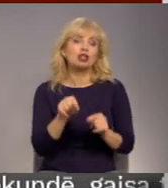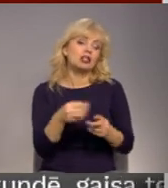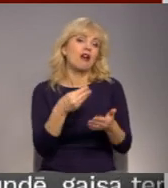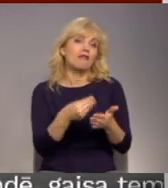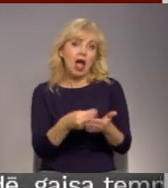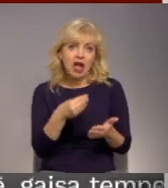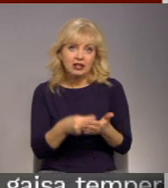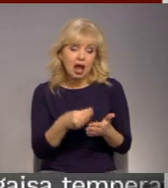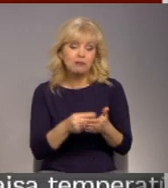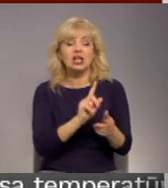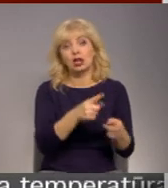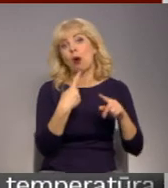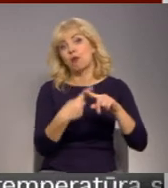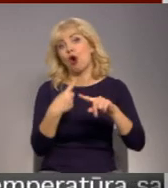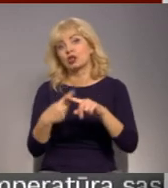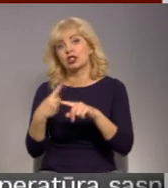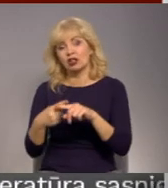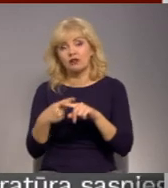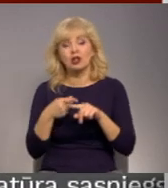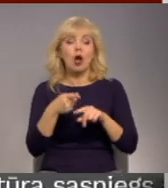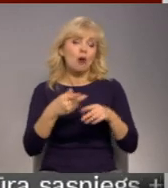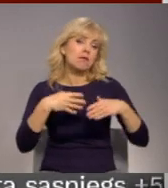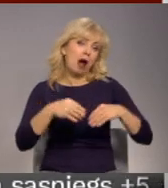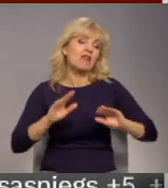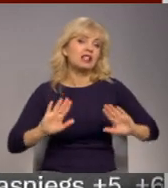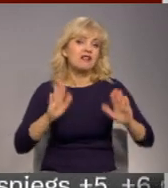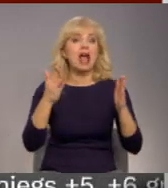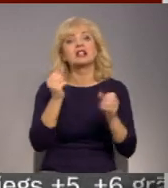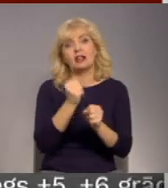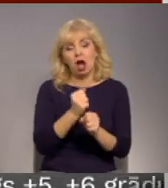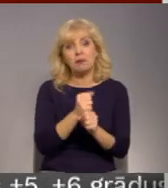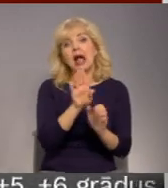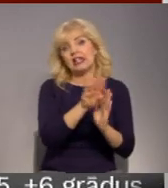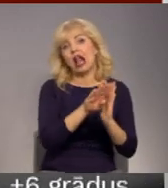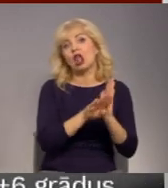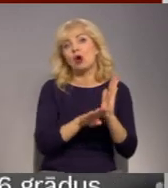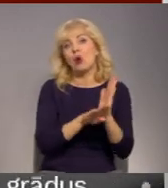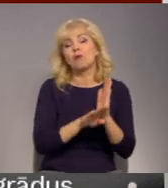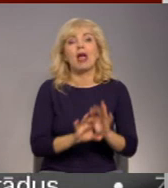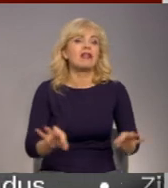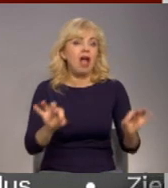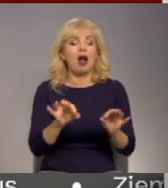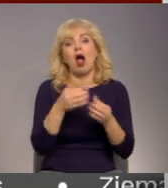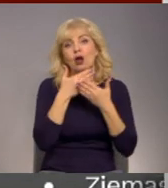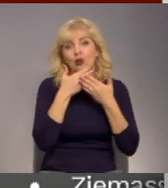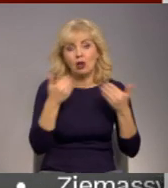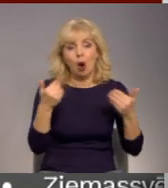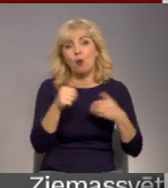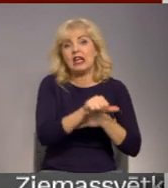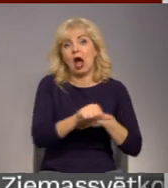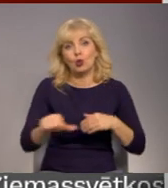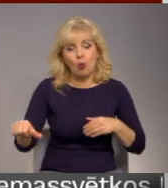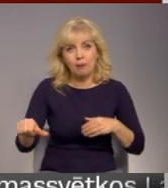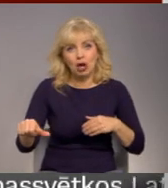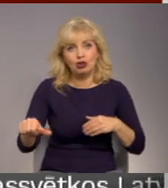vērtējums pozitīvs un ir paveikts veiksmīgs darbs, tad likumīgi nav nekādu